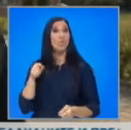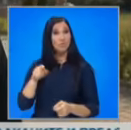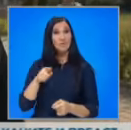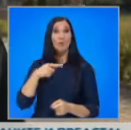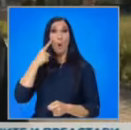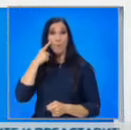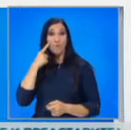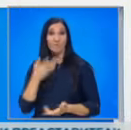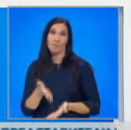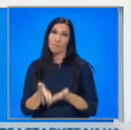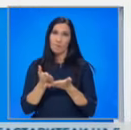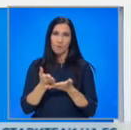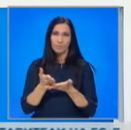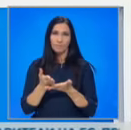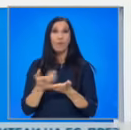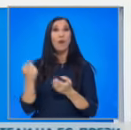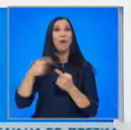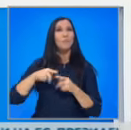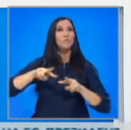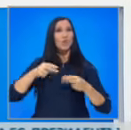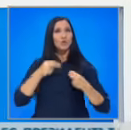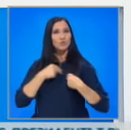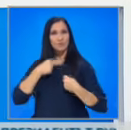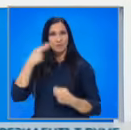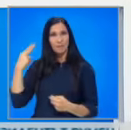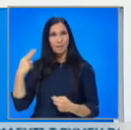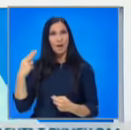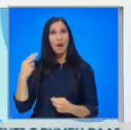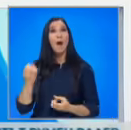помогнем. Сега към друга много чувствителна